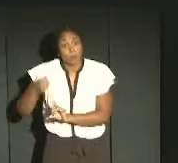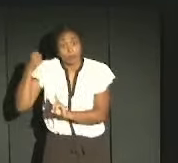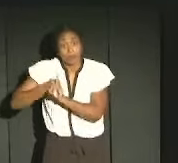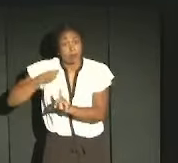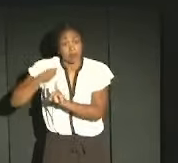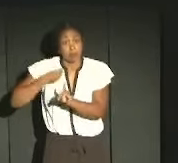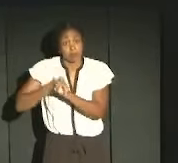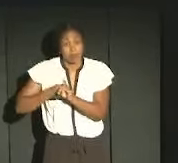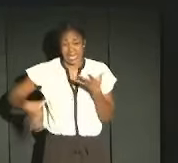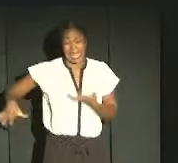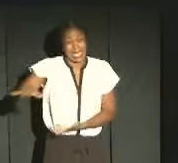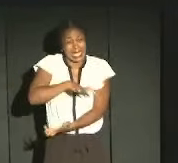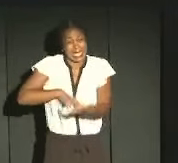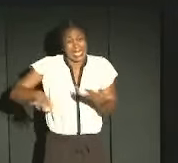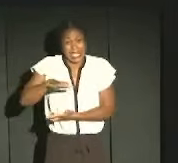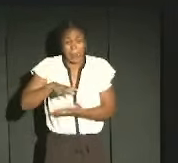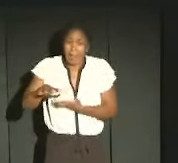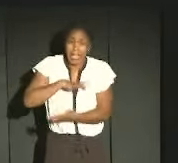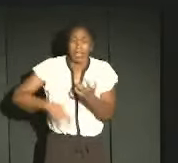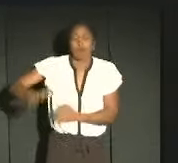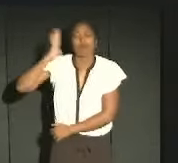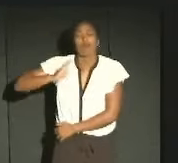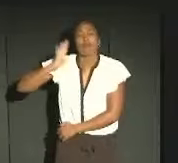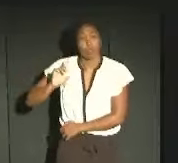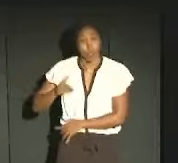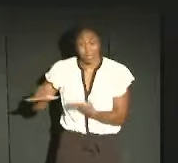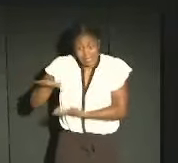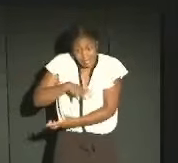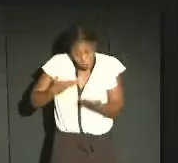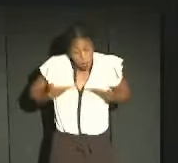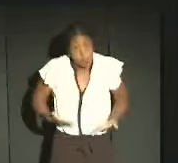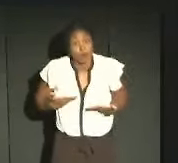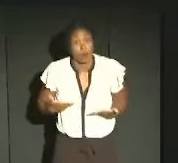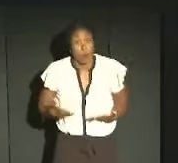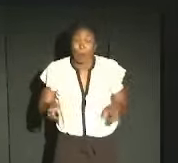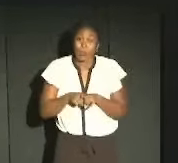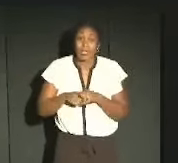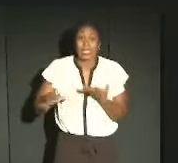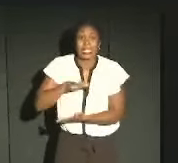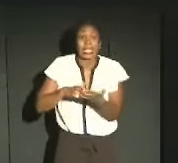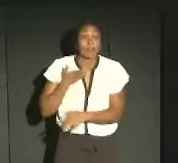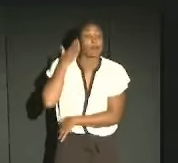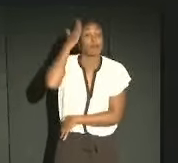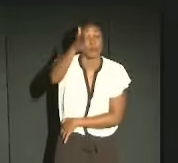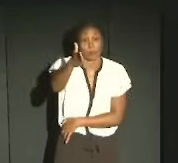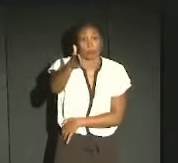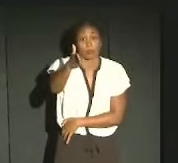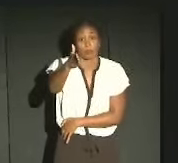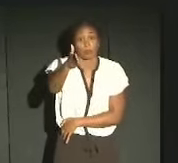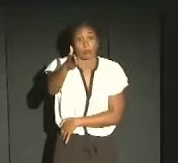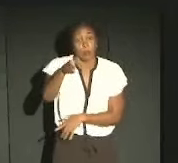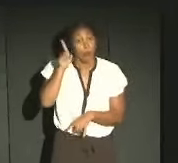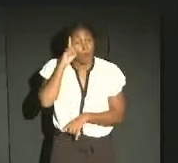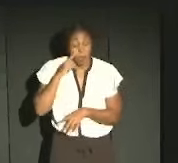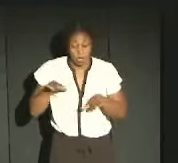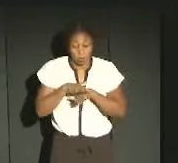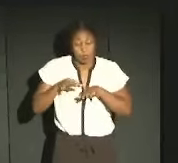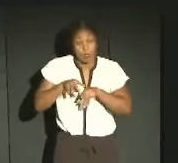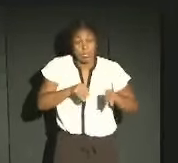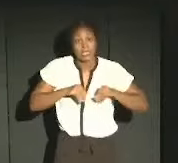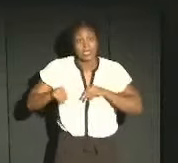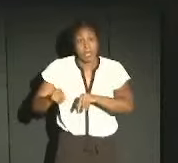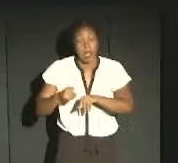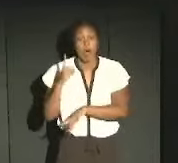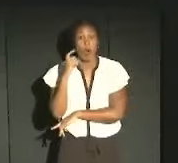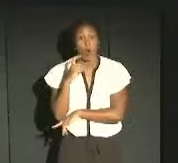contre un scandale qui n'est pas un scandale du passé mais qui est un scandale du présent et de l'avenir puisque les sols et les terres et les